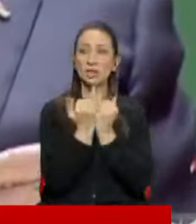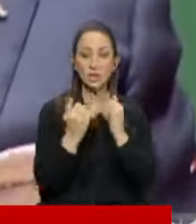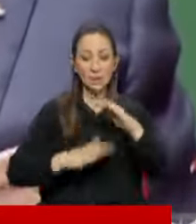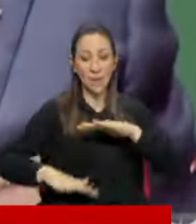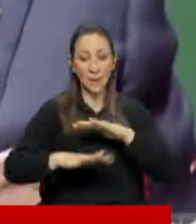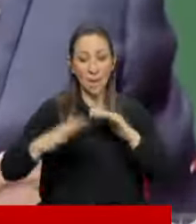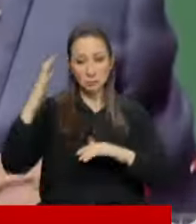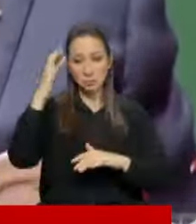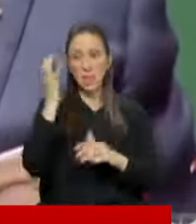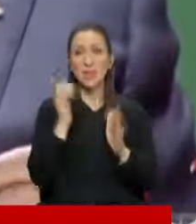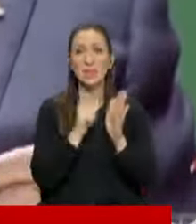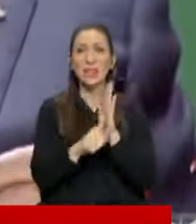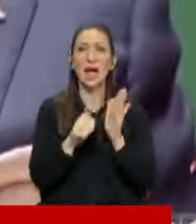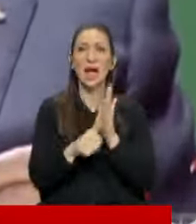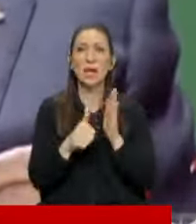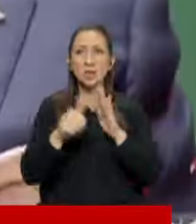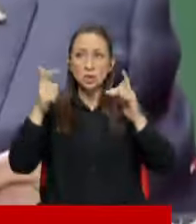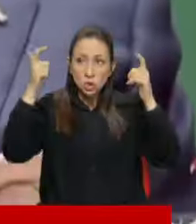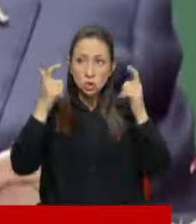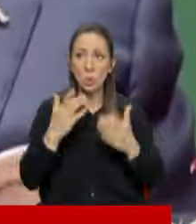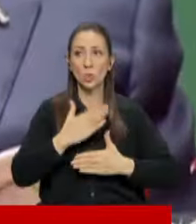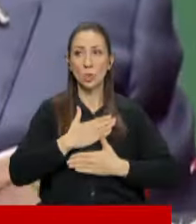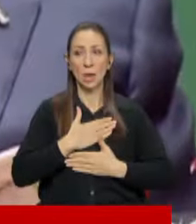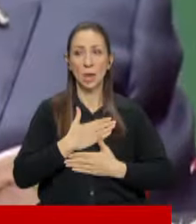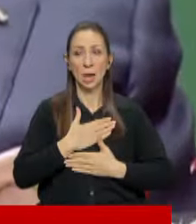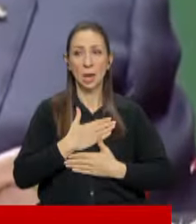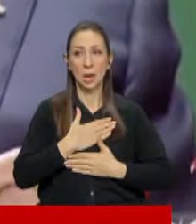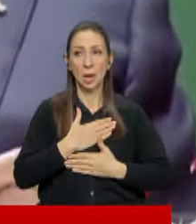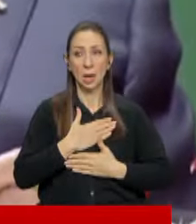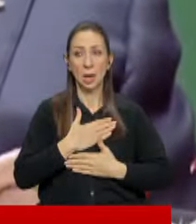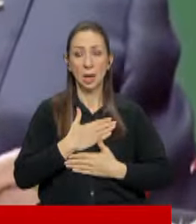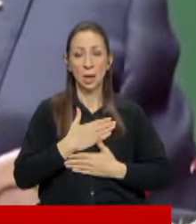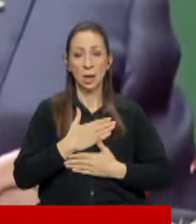temelinde tarihi sorumluluğuyla